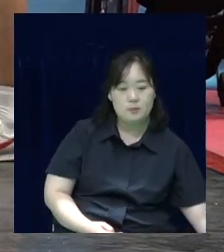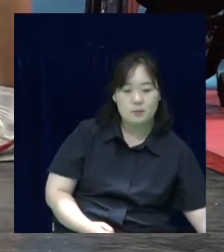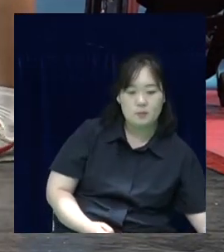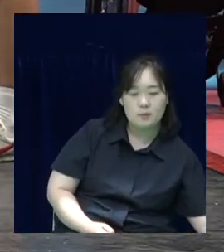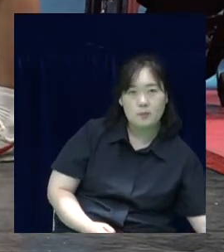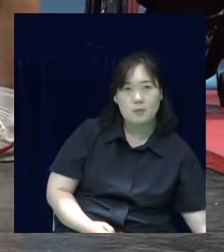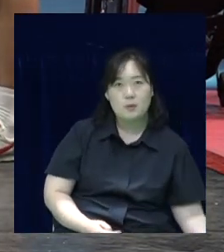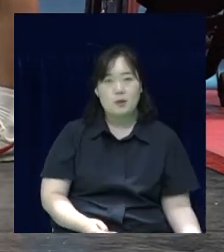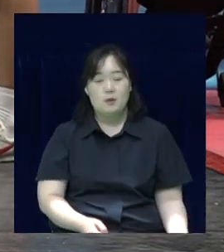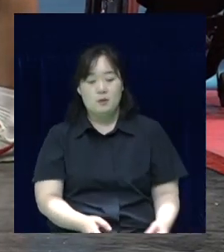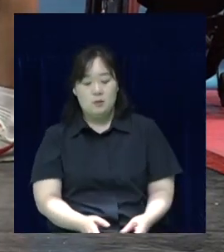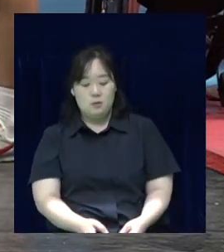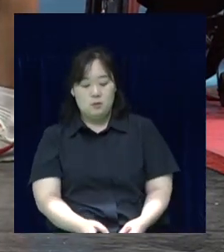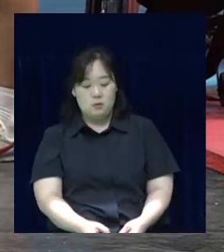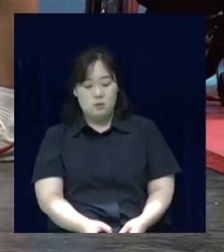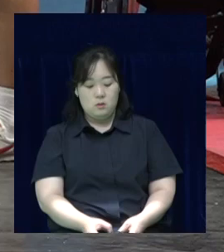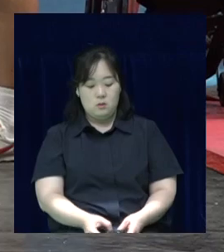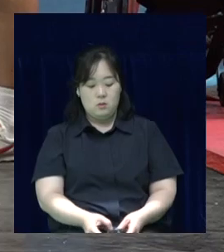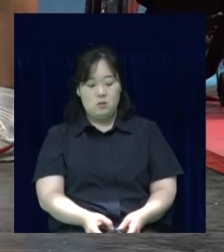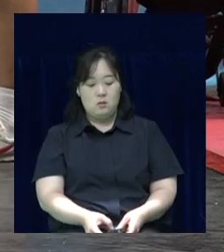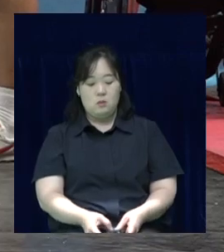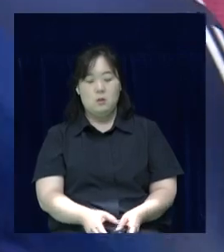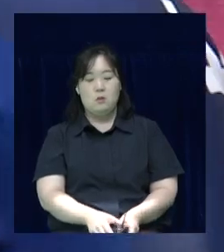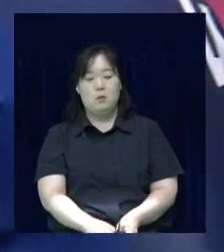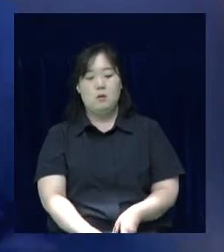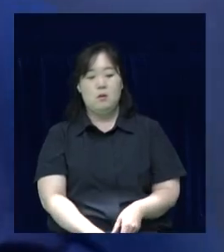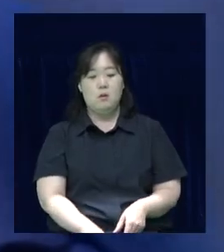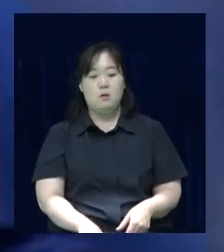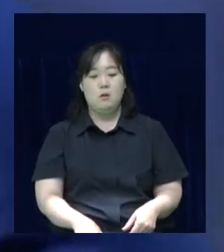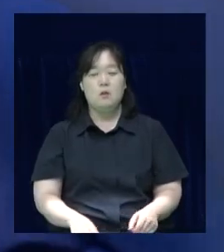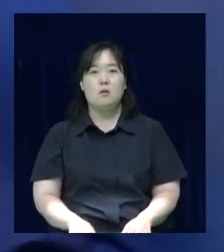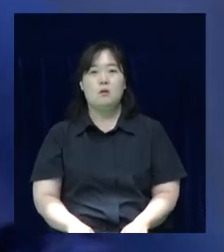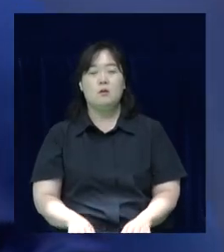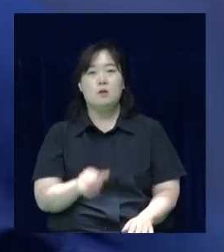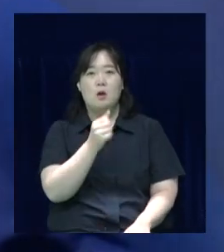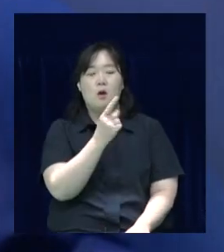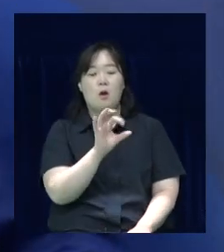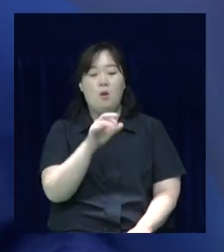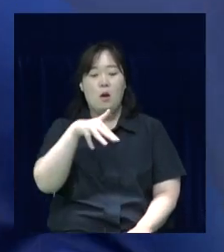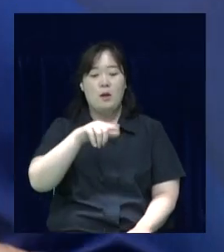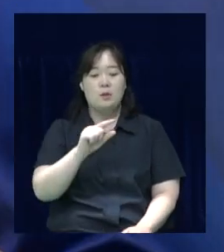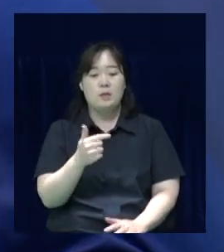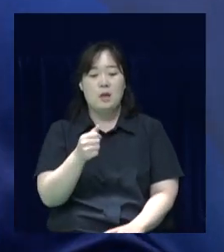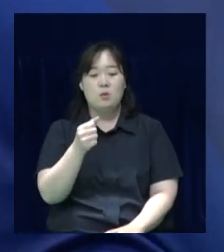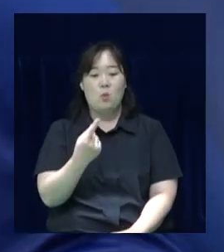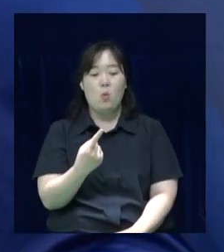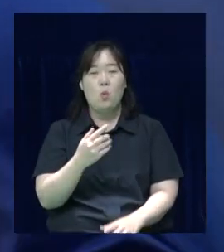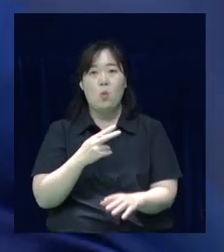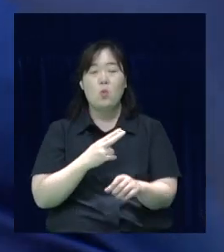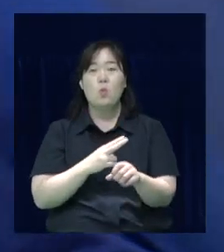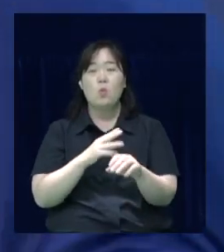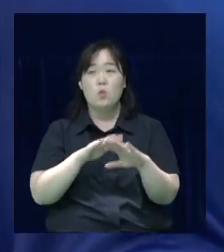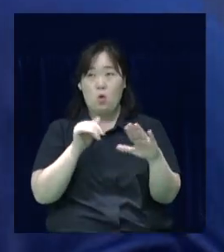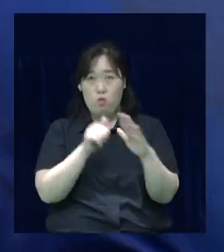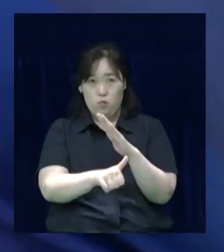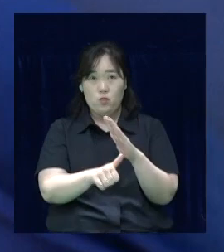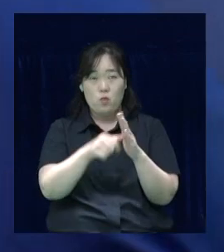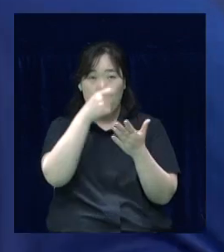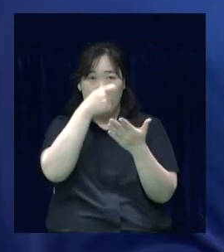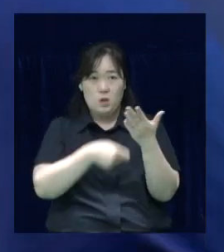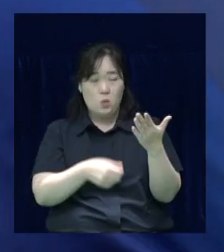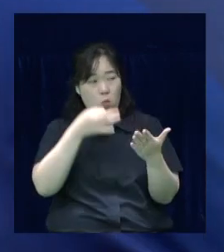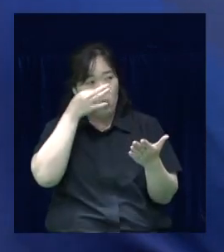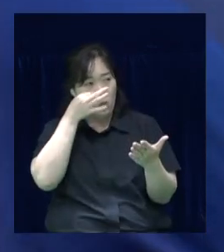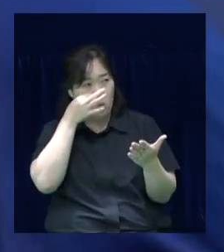부분인 것 예. 같고요. 자, 문정훈 선수 입장에서는 황찬우 선수의 이 지금 기록들을 살펴봤을